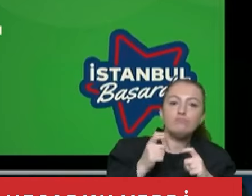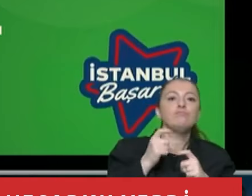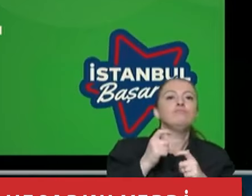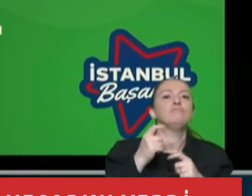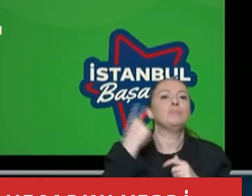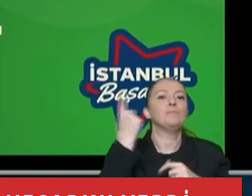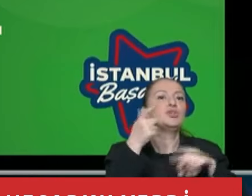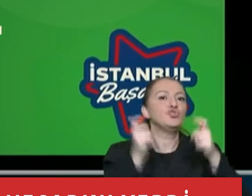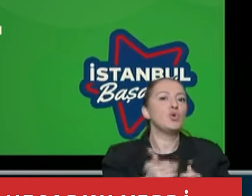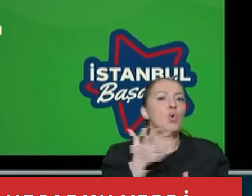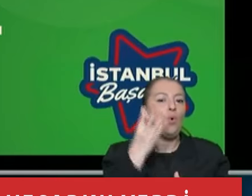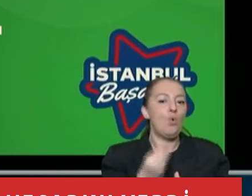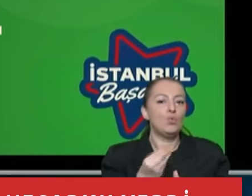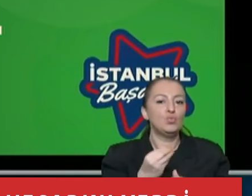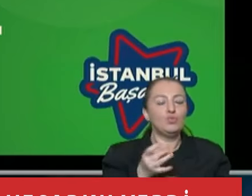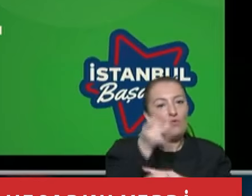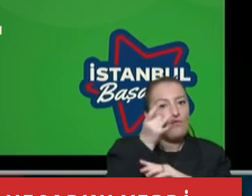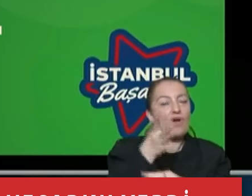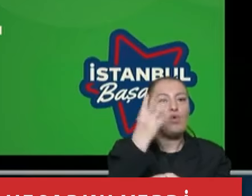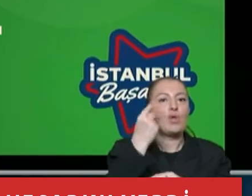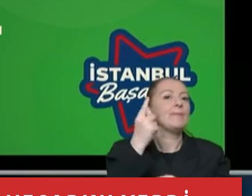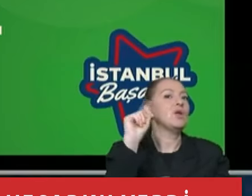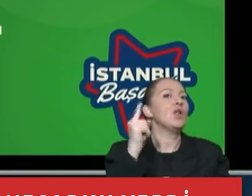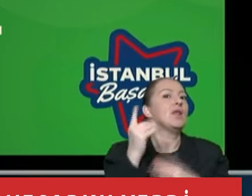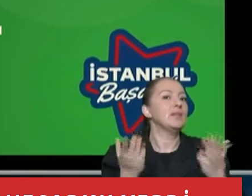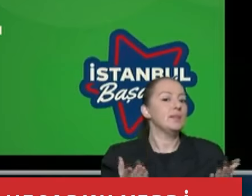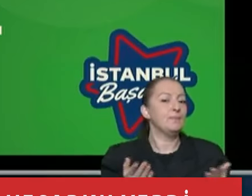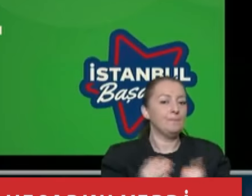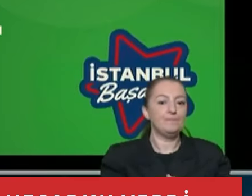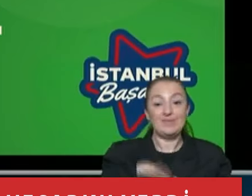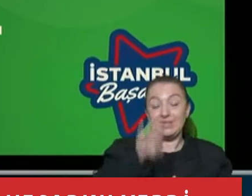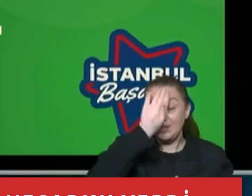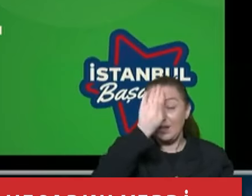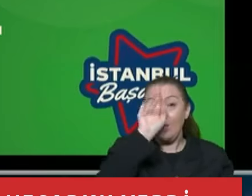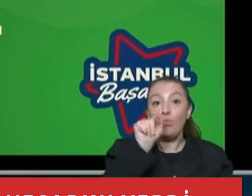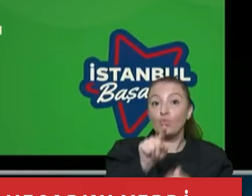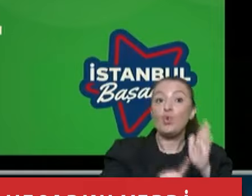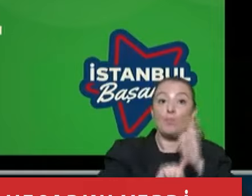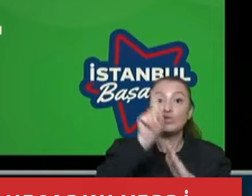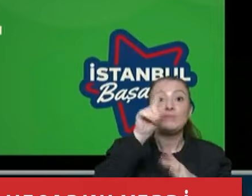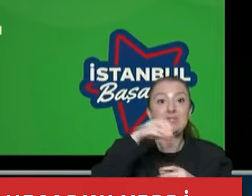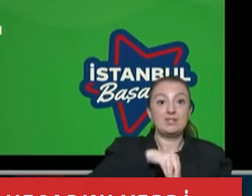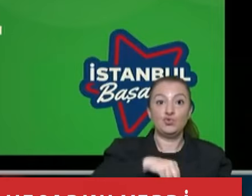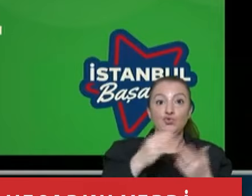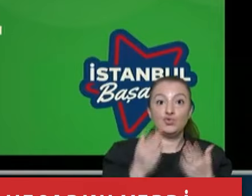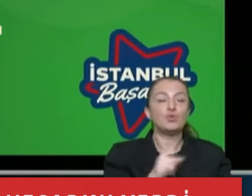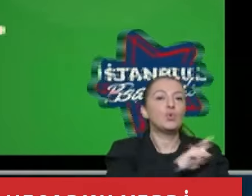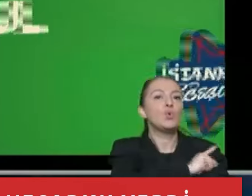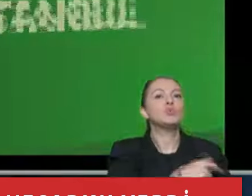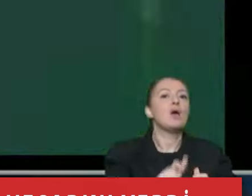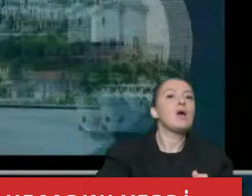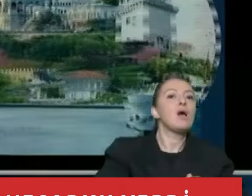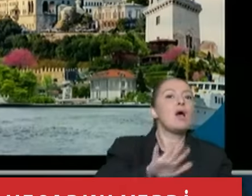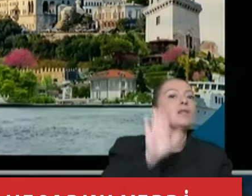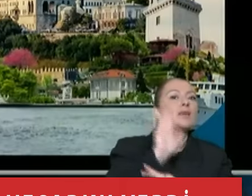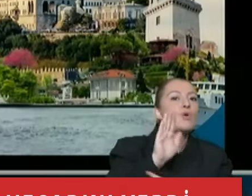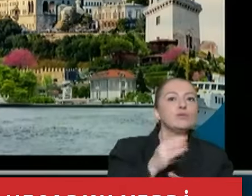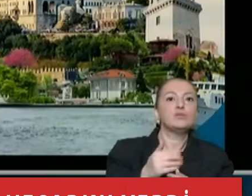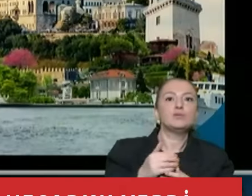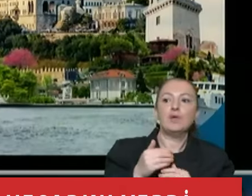sahip bir şehir olduğunun da farkında olan bir yönetim İstanbul'un bunu başarabilmiş yerel demokrasi